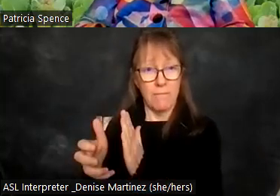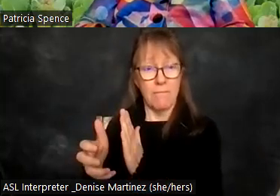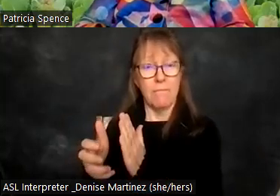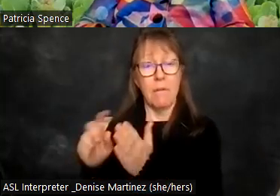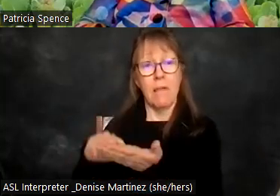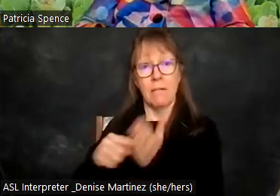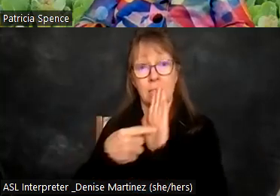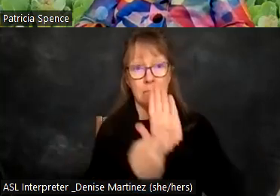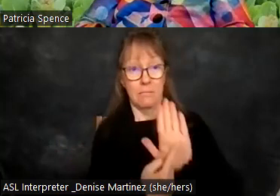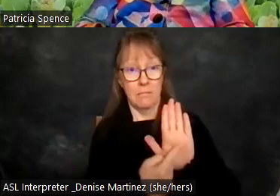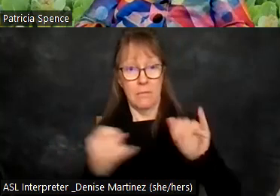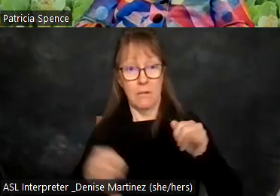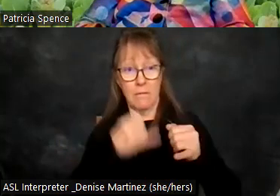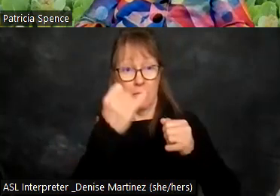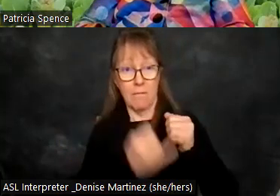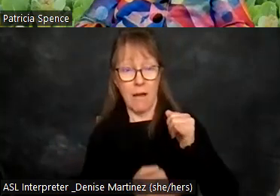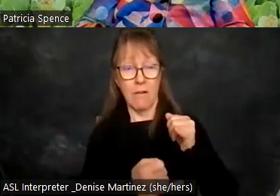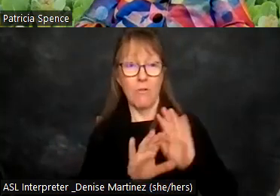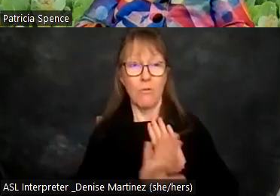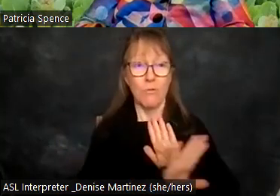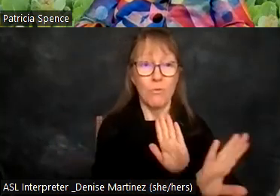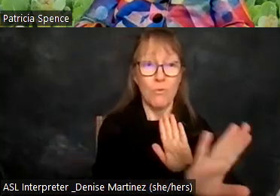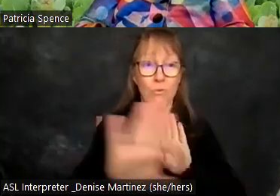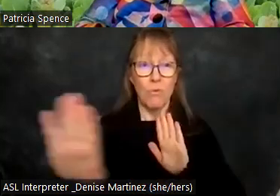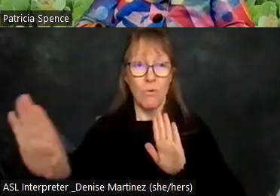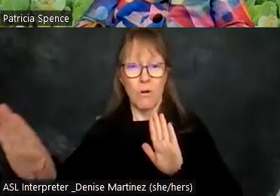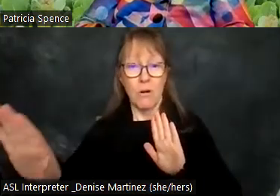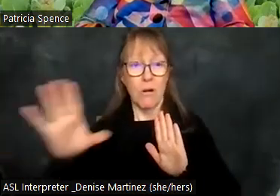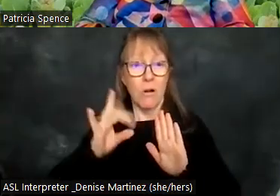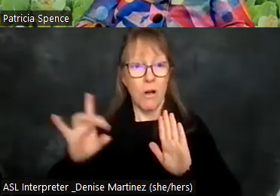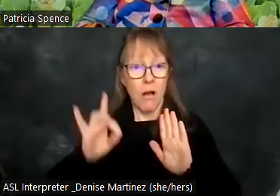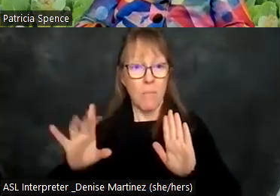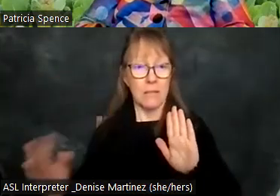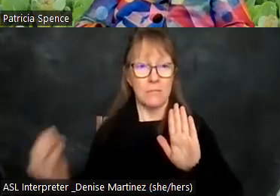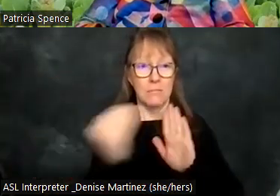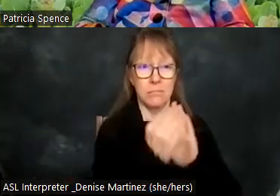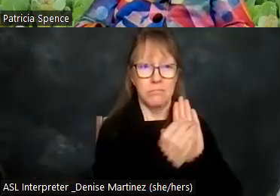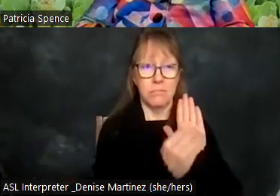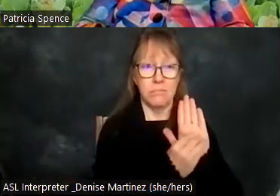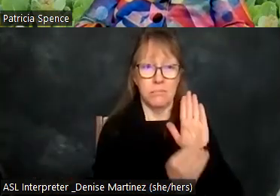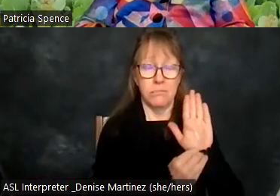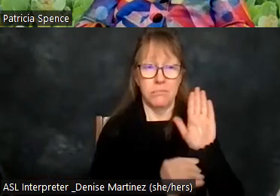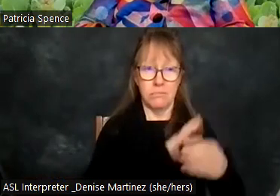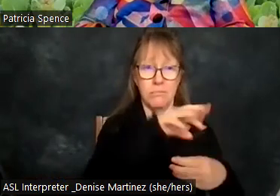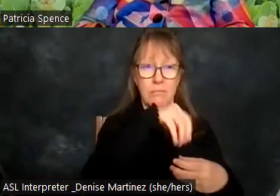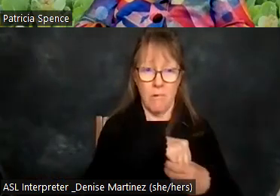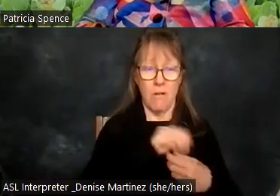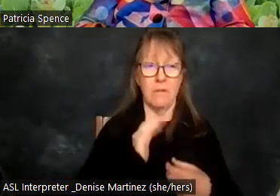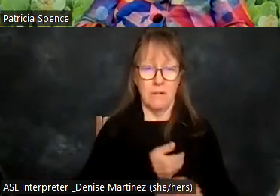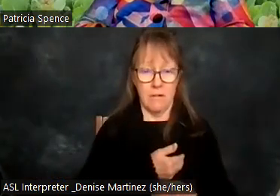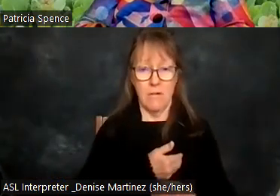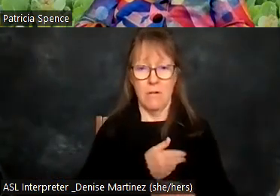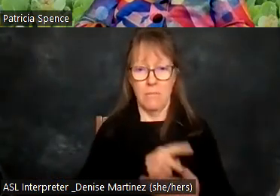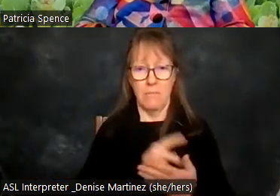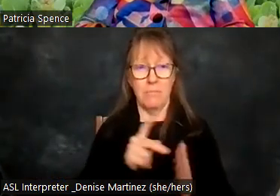et able to faire en incorporate sorte que these perspectives that we're dernier hearing today. dernier projet A capable et